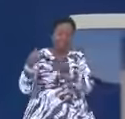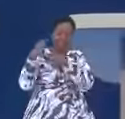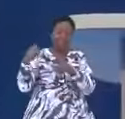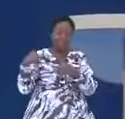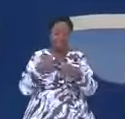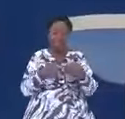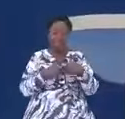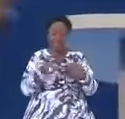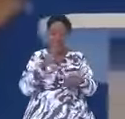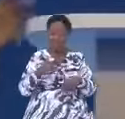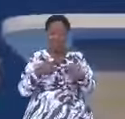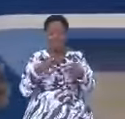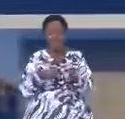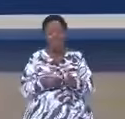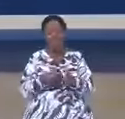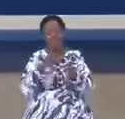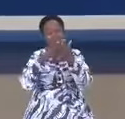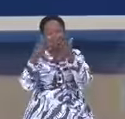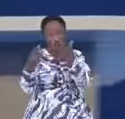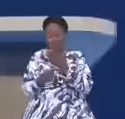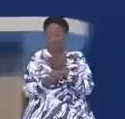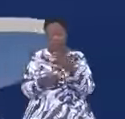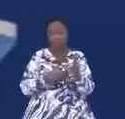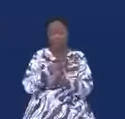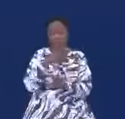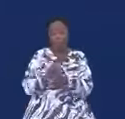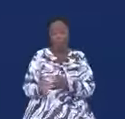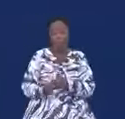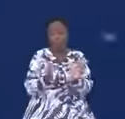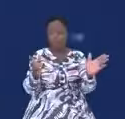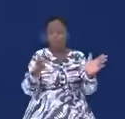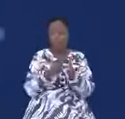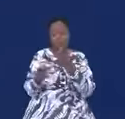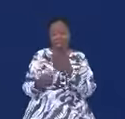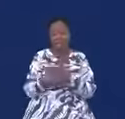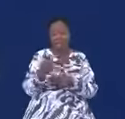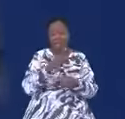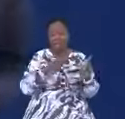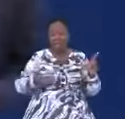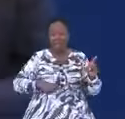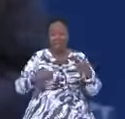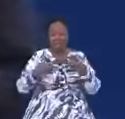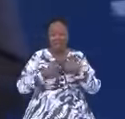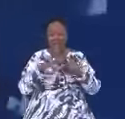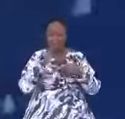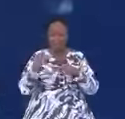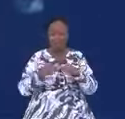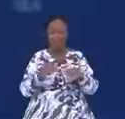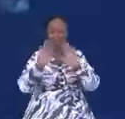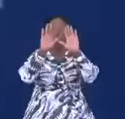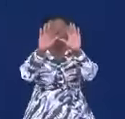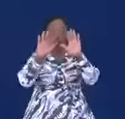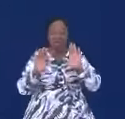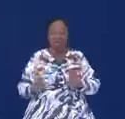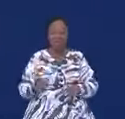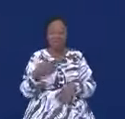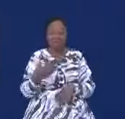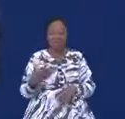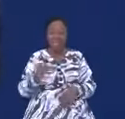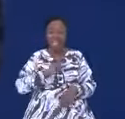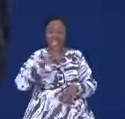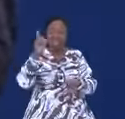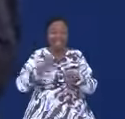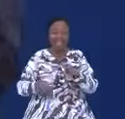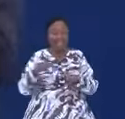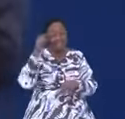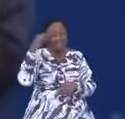croisade mondiale et le seigneur fait vraiment des choses merveilleuses je ne peux pas penser à